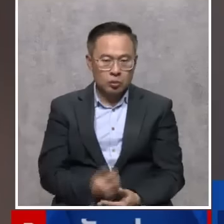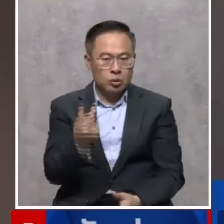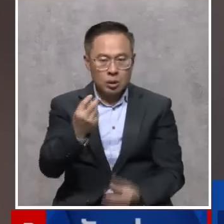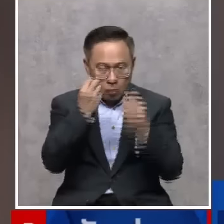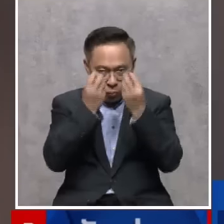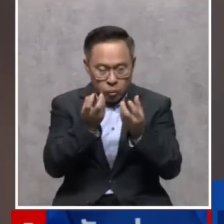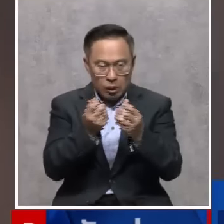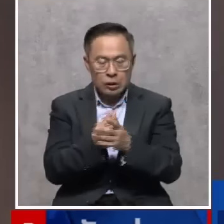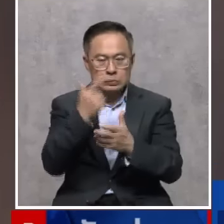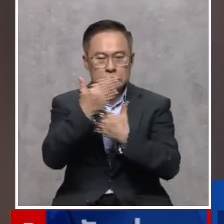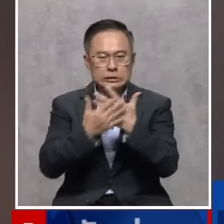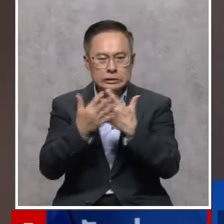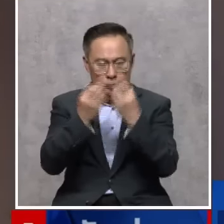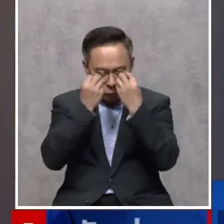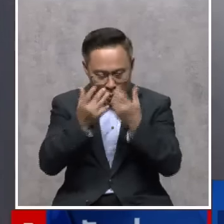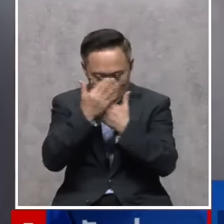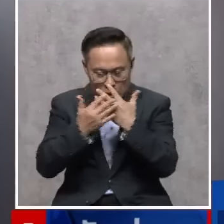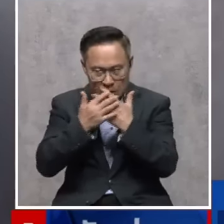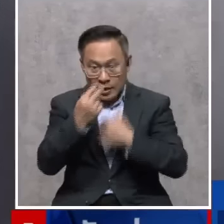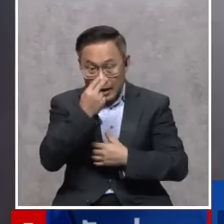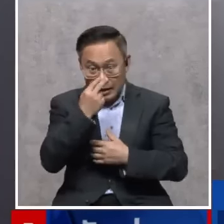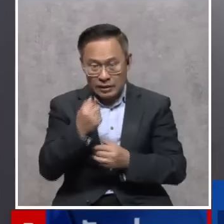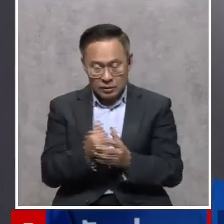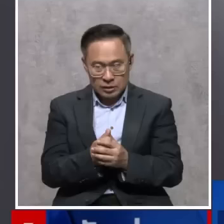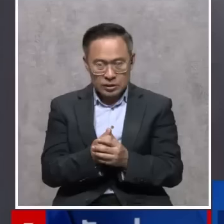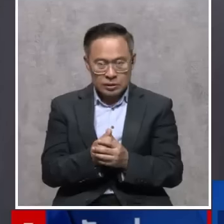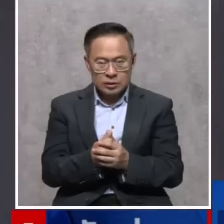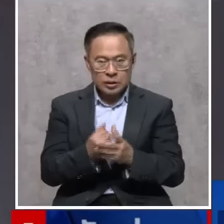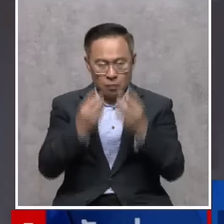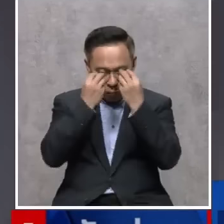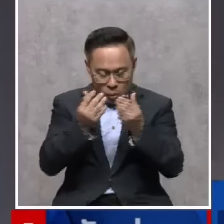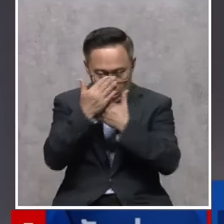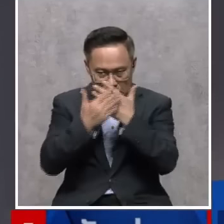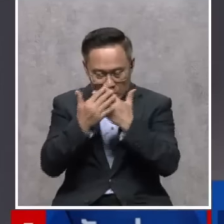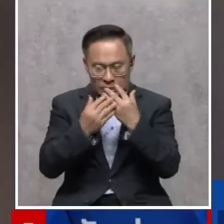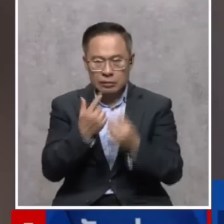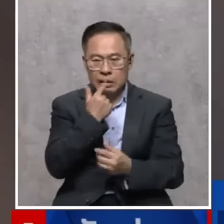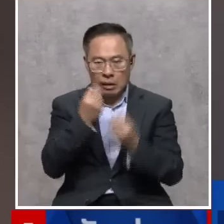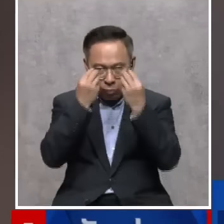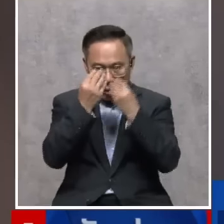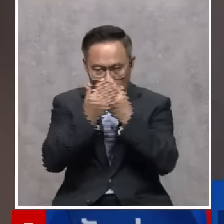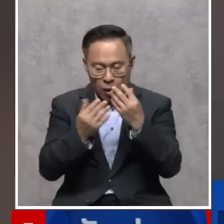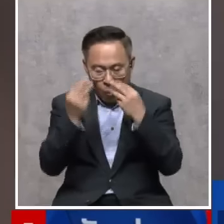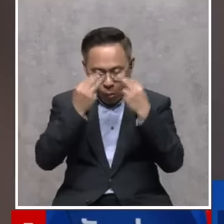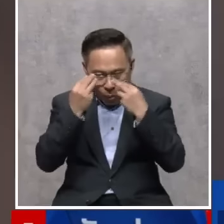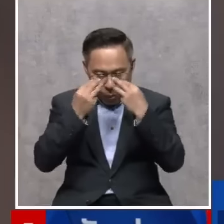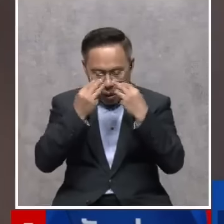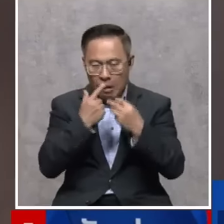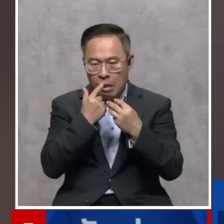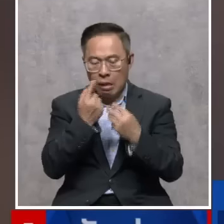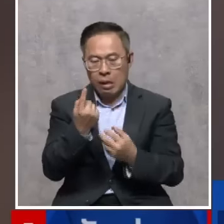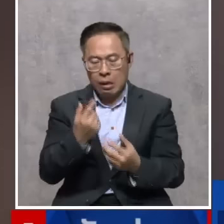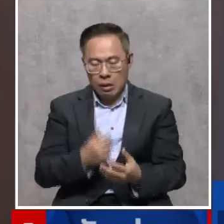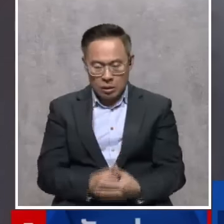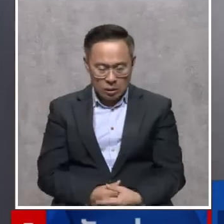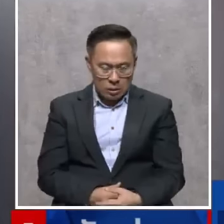มีเลือดคั่งเต็มไปหมดเลย ใช่ ยังเห็นสีแดงๆอยู่เลยขนาดนี้เราเบลอแล้วนะ ค่ะและภาพที่คุณผู้ชมเห็นอยู่เมื่อกี้เนี่ย